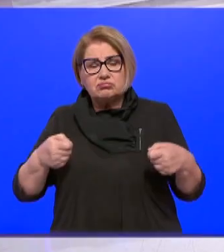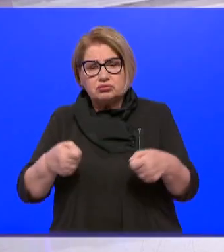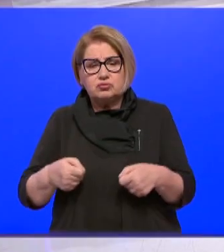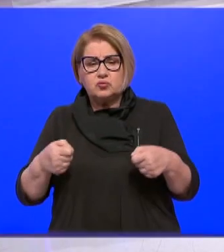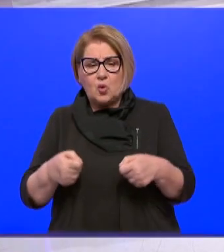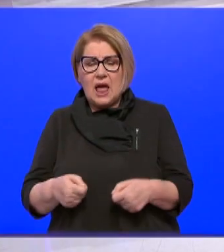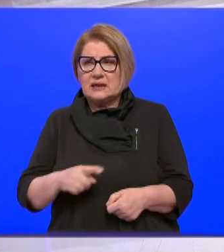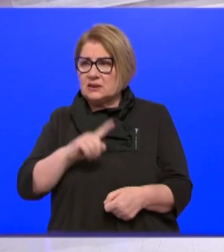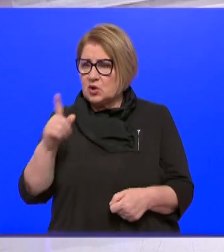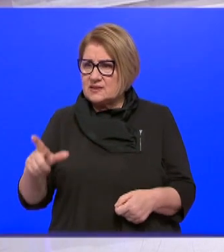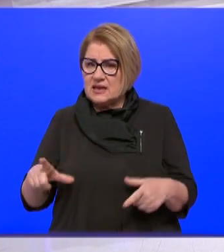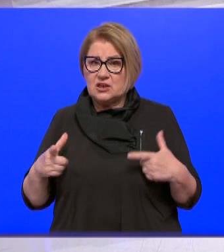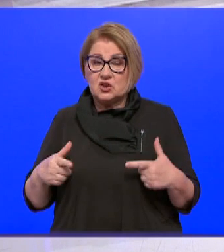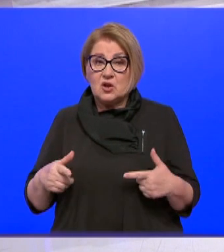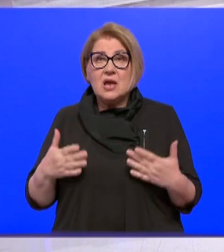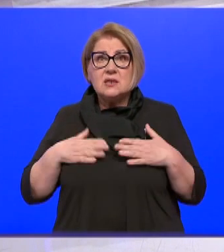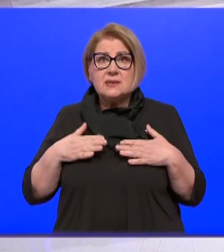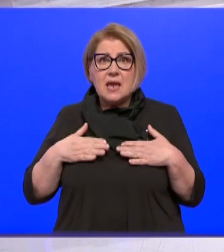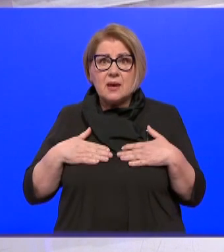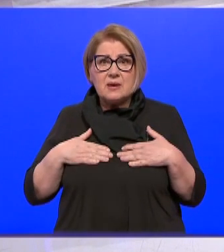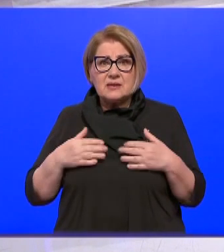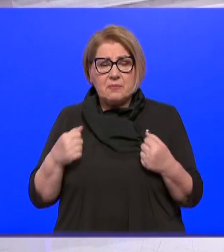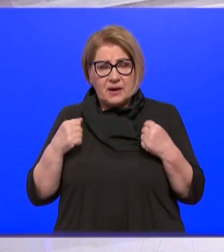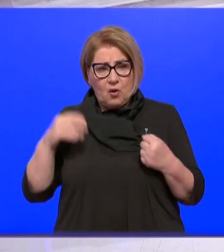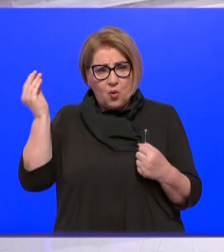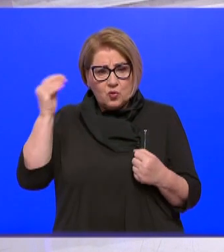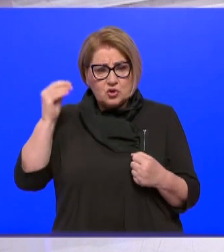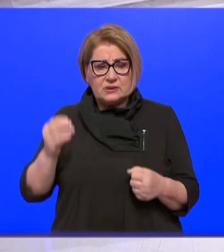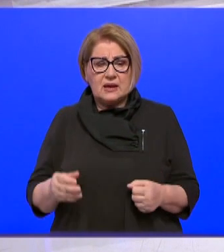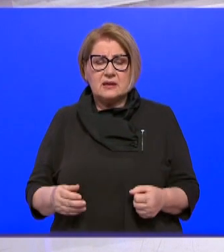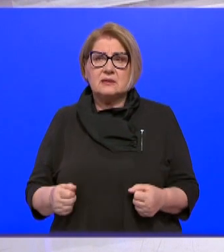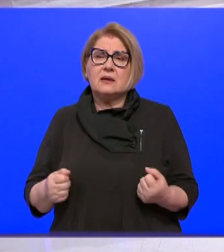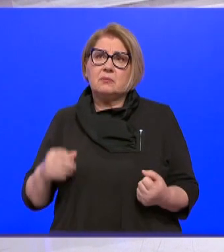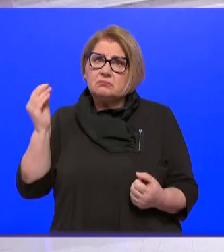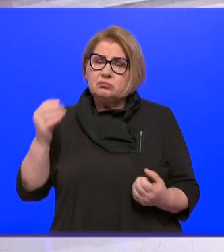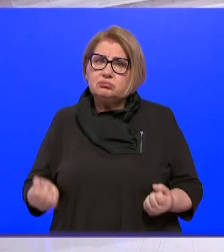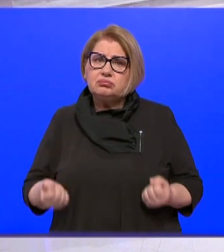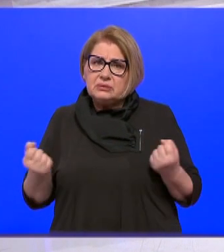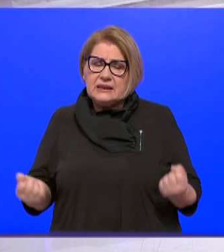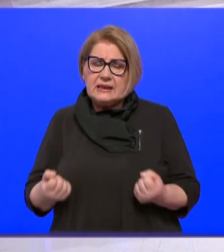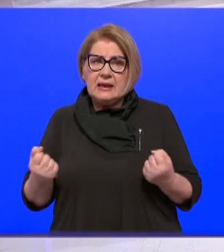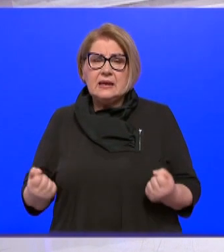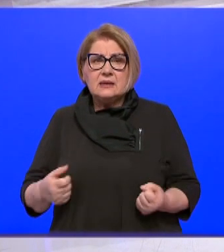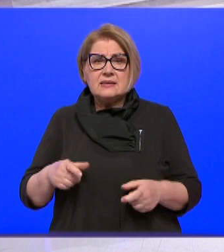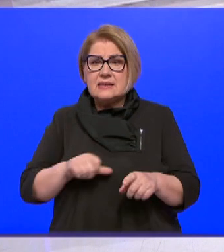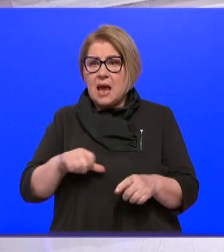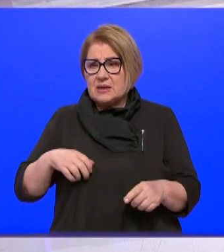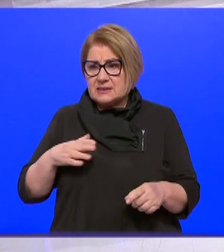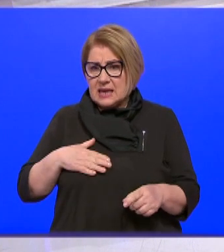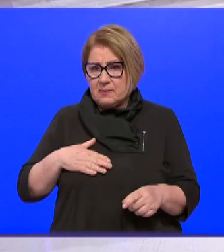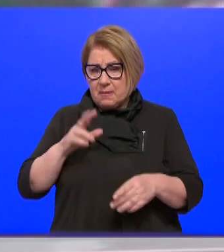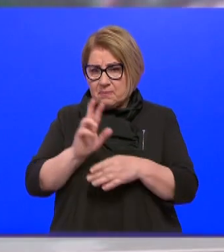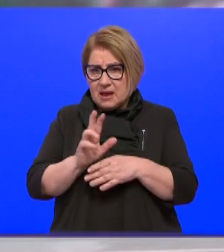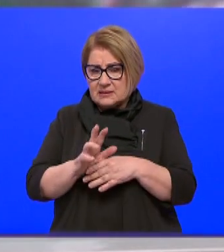i graditi sebe, bildati svoj karakter, mm-hmm. svoj identitet i čuvati uvijek